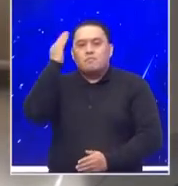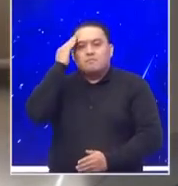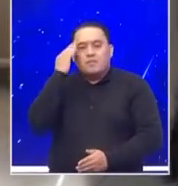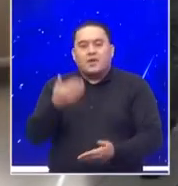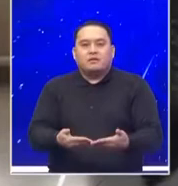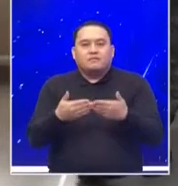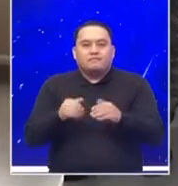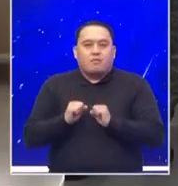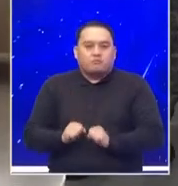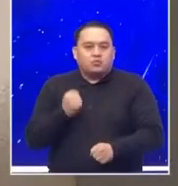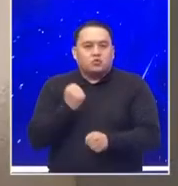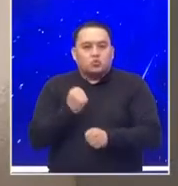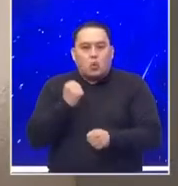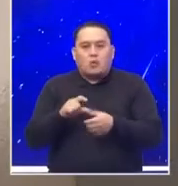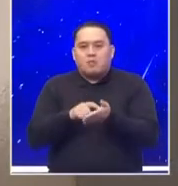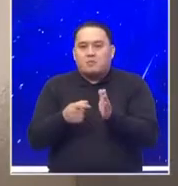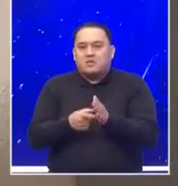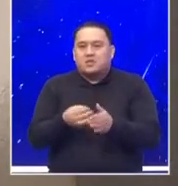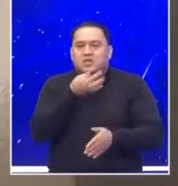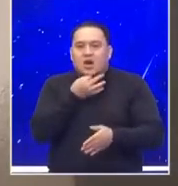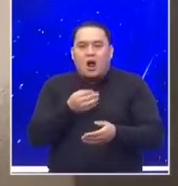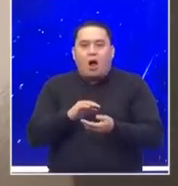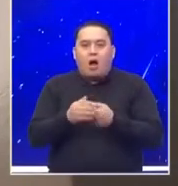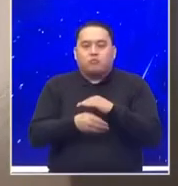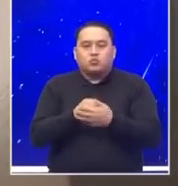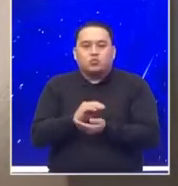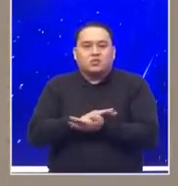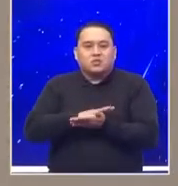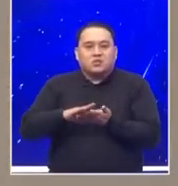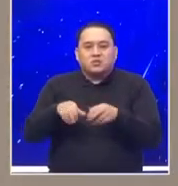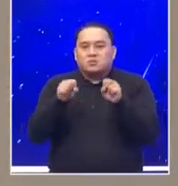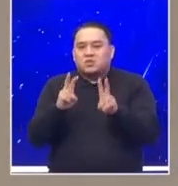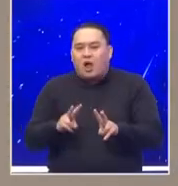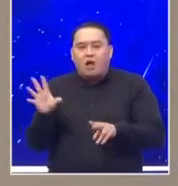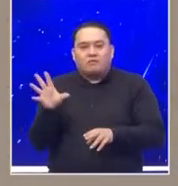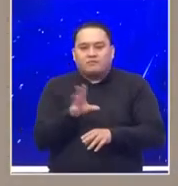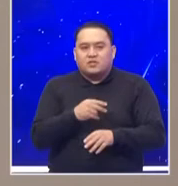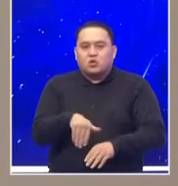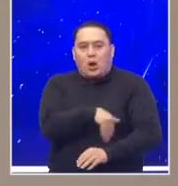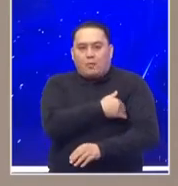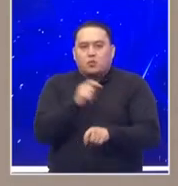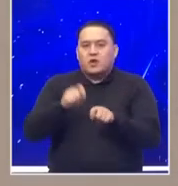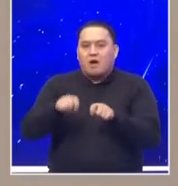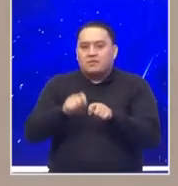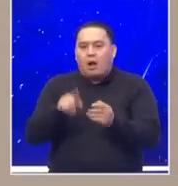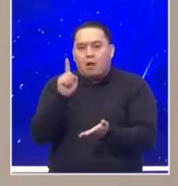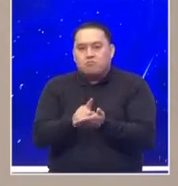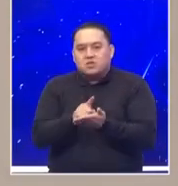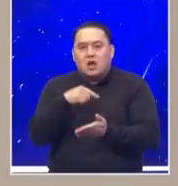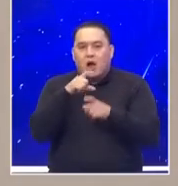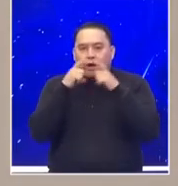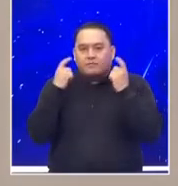избирательных пунктах строгие помещение заранее обрабатываются спецсредствами на входе в 7 измеряют температуру обязательно наличие